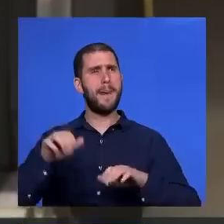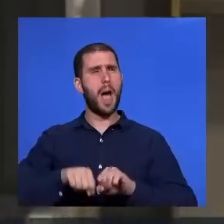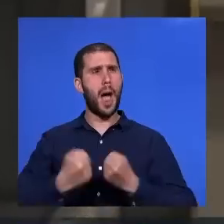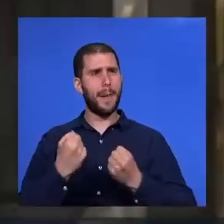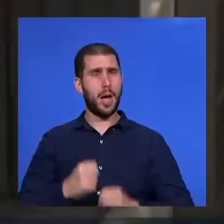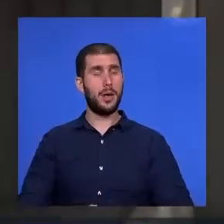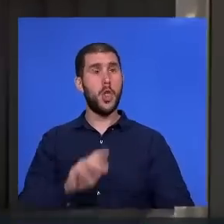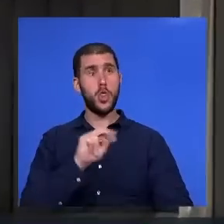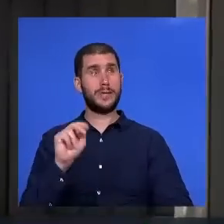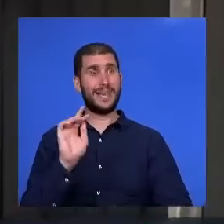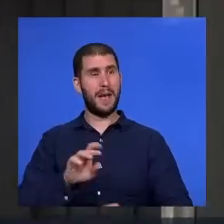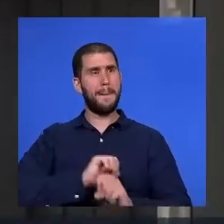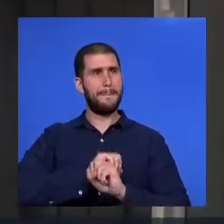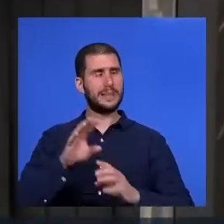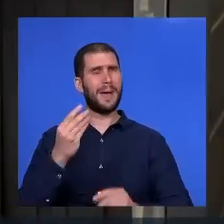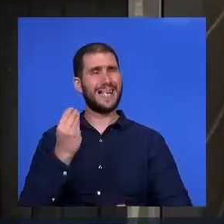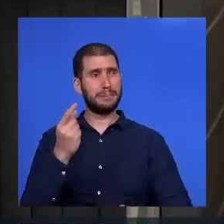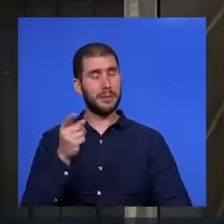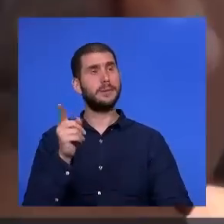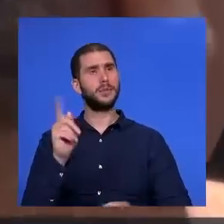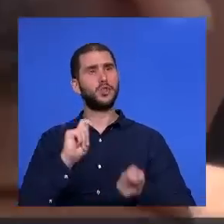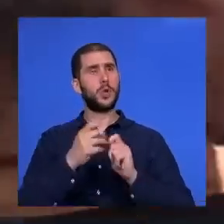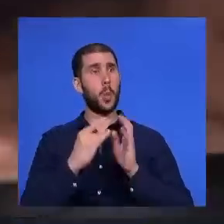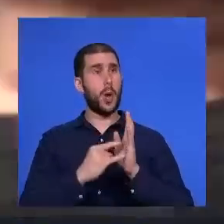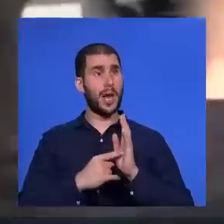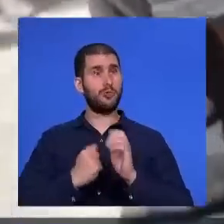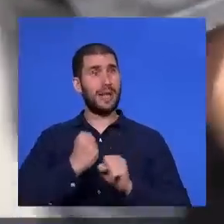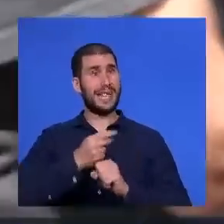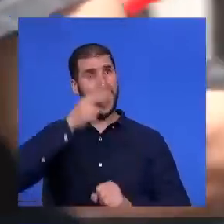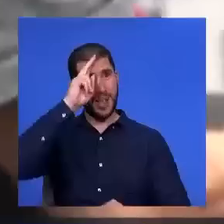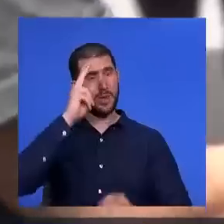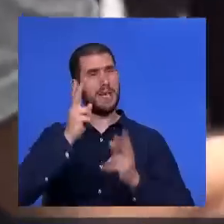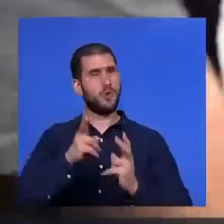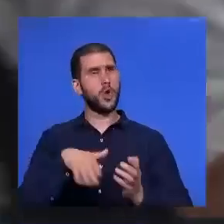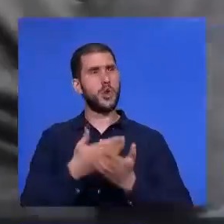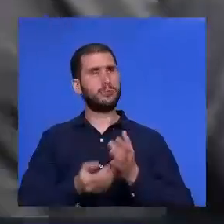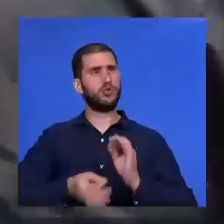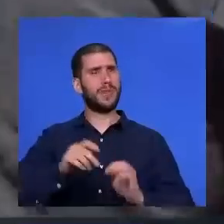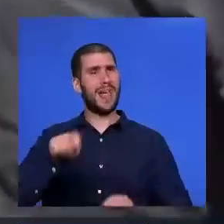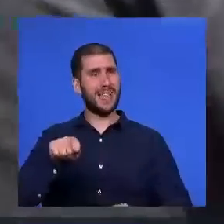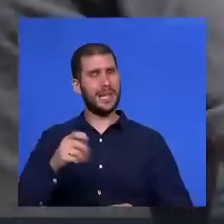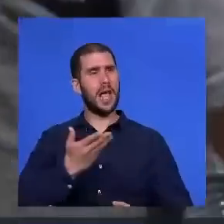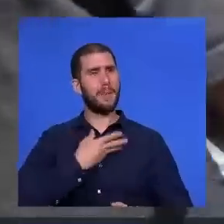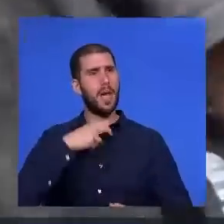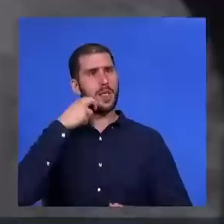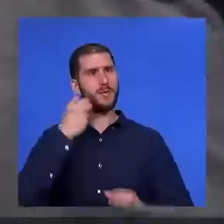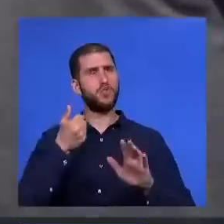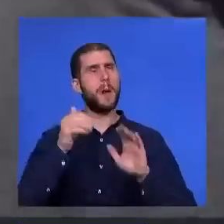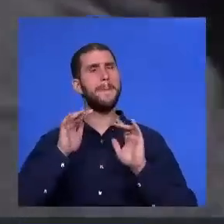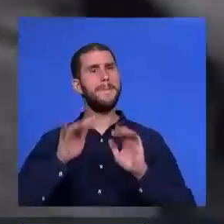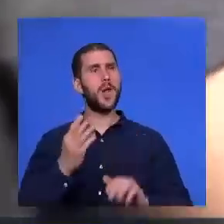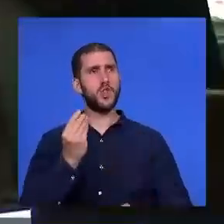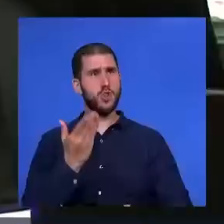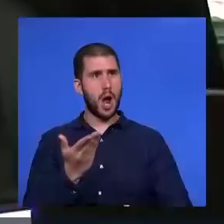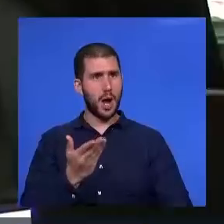נושא התביעה הוא פרסום של כספית שלפיו שינוי חקיקה שערך הליכוד אפשר ליועץ המשפטי לכנסת לקבל הטבה של